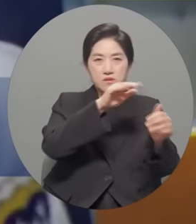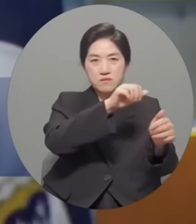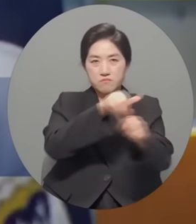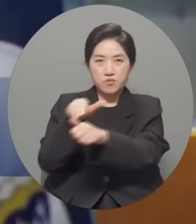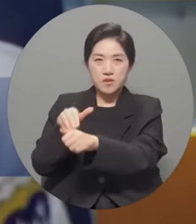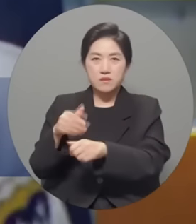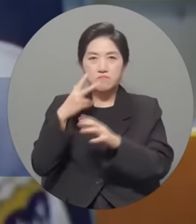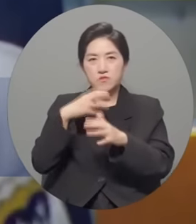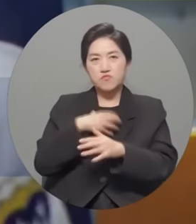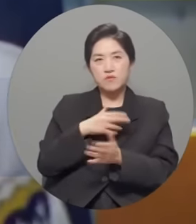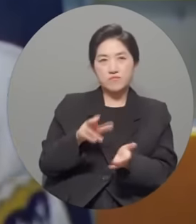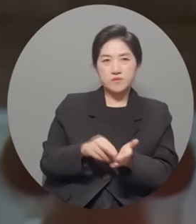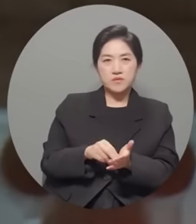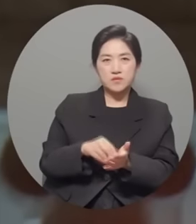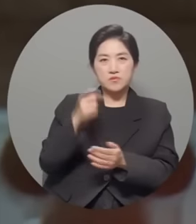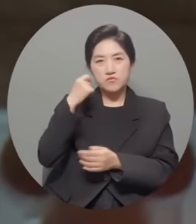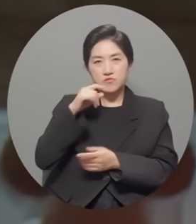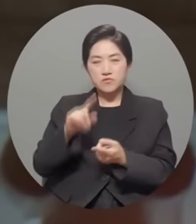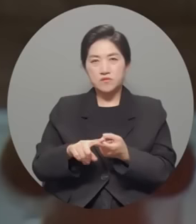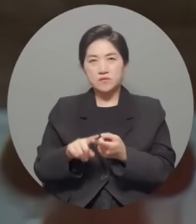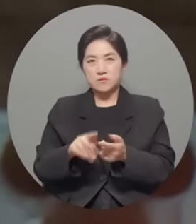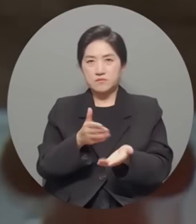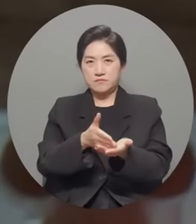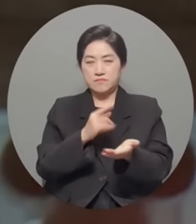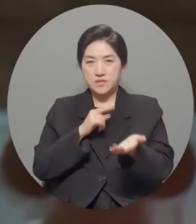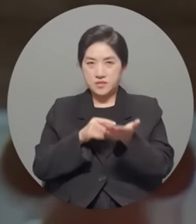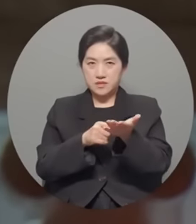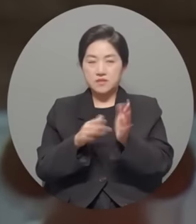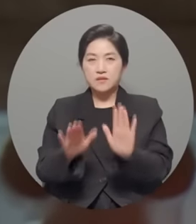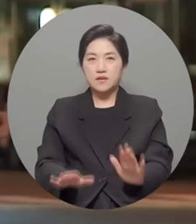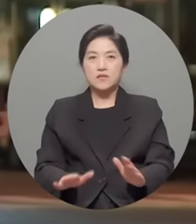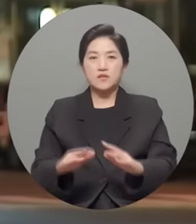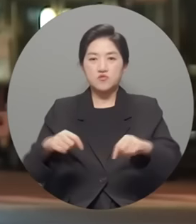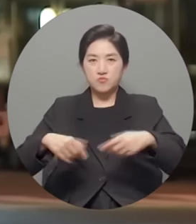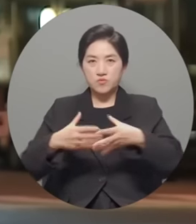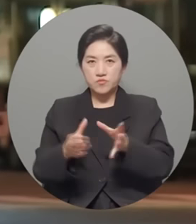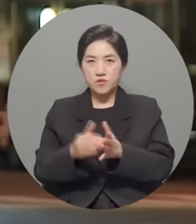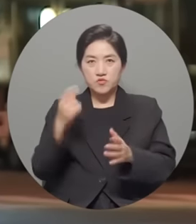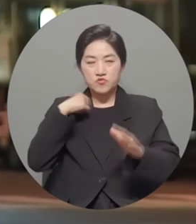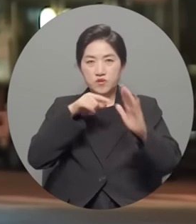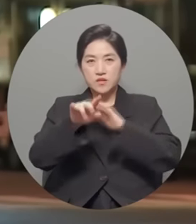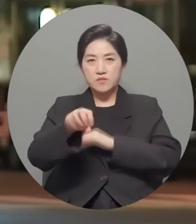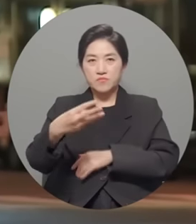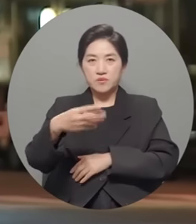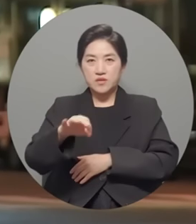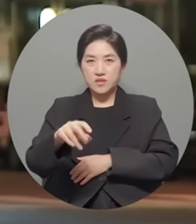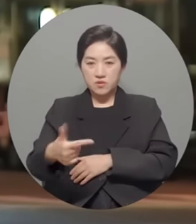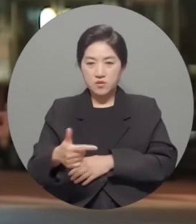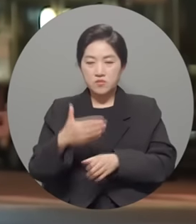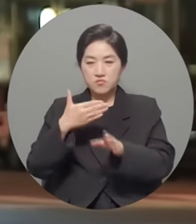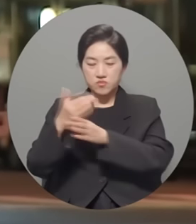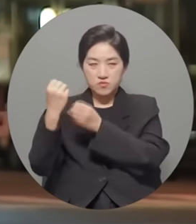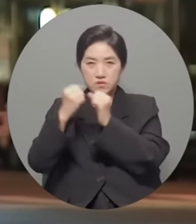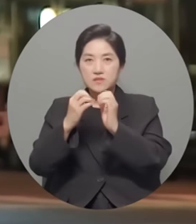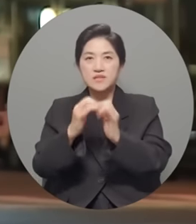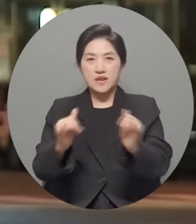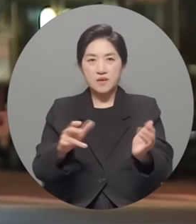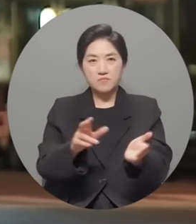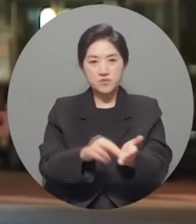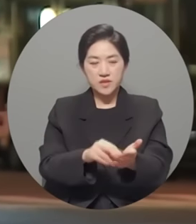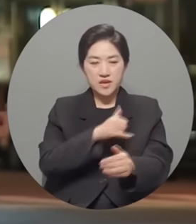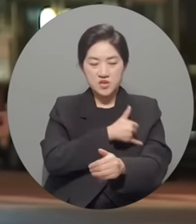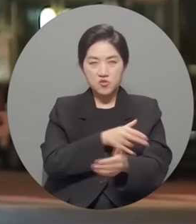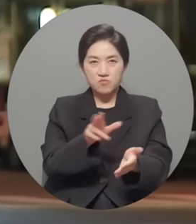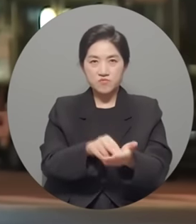Chinese counterparts. 국무부는 이번 주 중국을 방문하는 블링컨 장관이 탈북민 문제를 포함해 인권